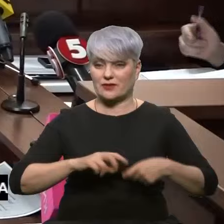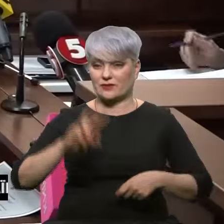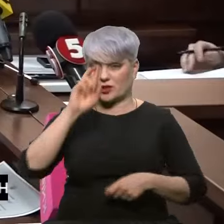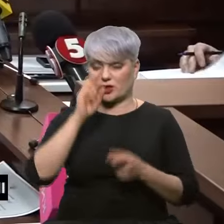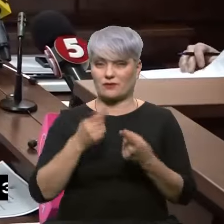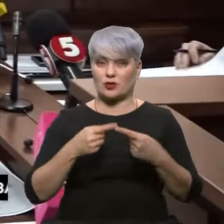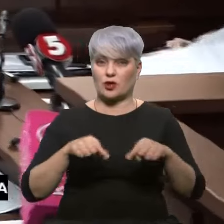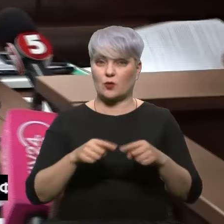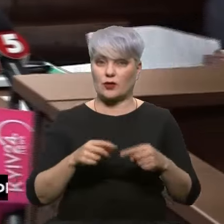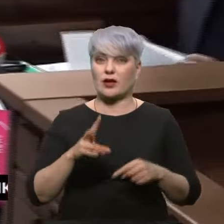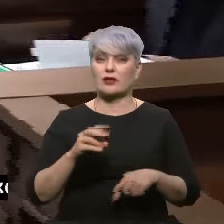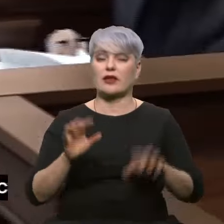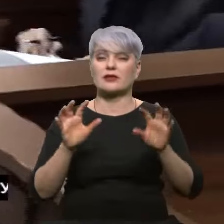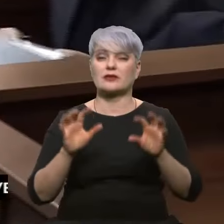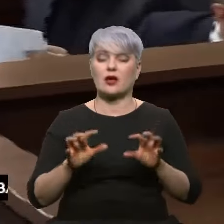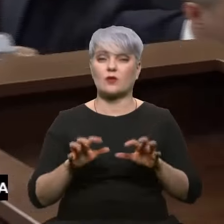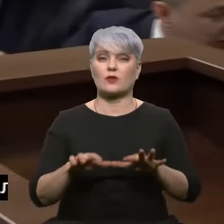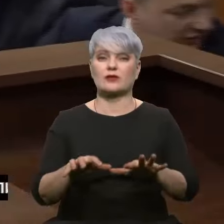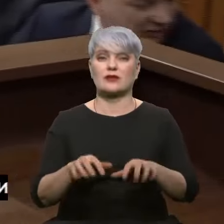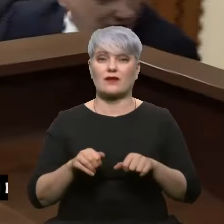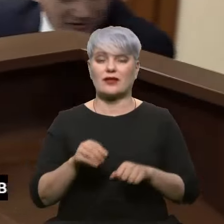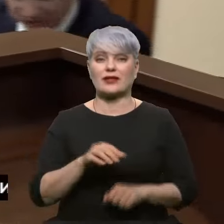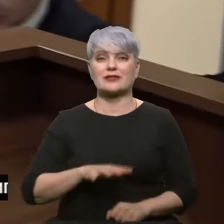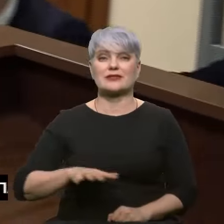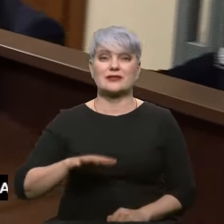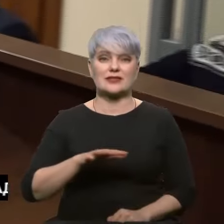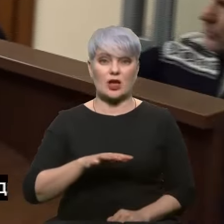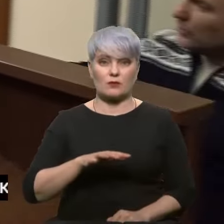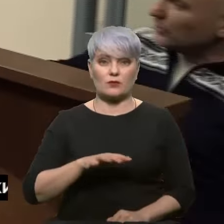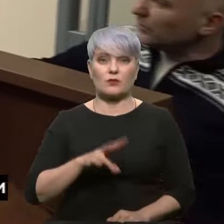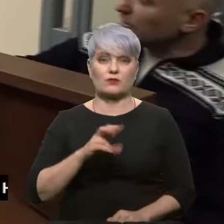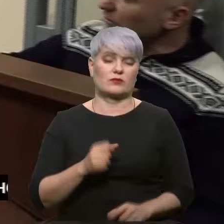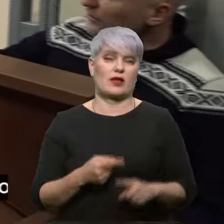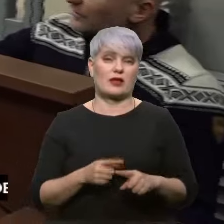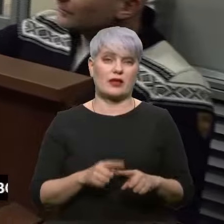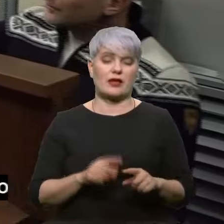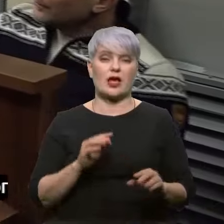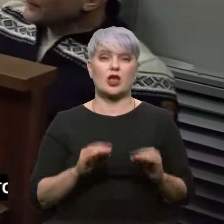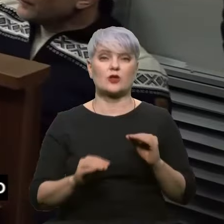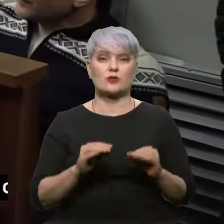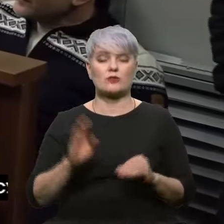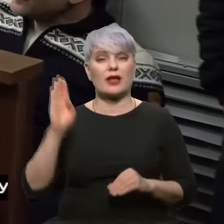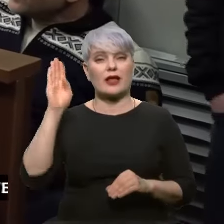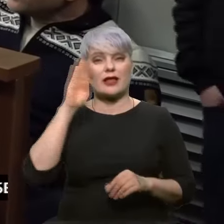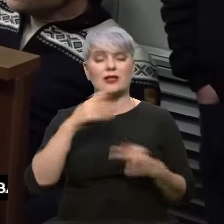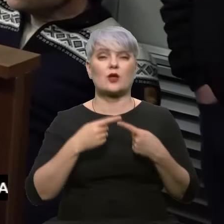органах незаконно заволоділи землями водного фонду, на яких розташовані гідротехнічні споруди Київської